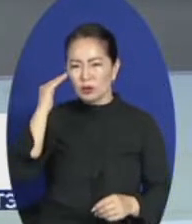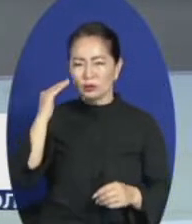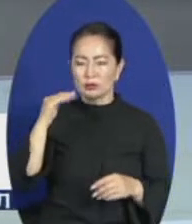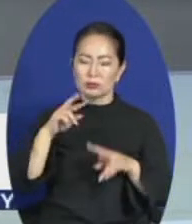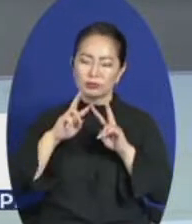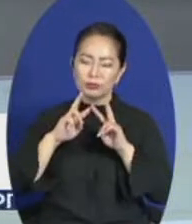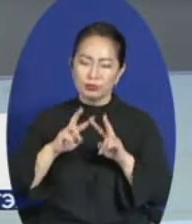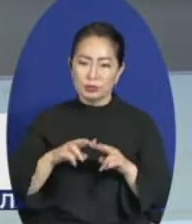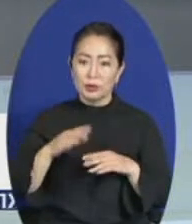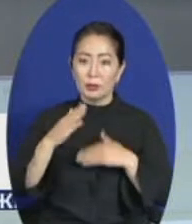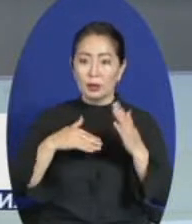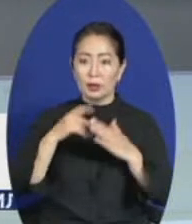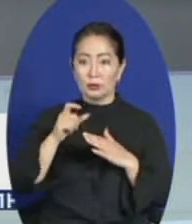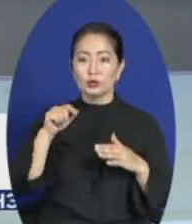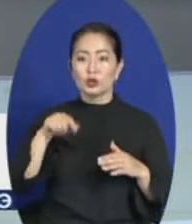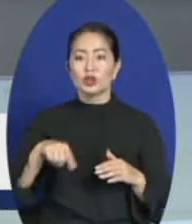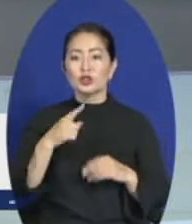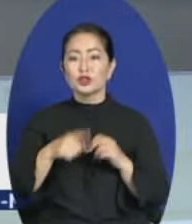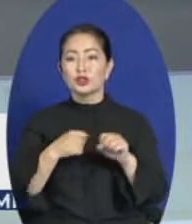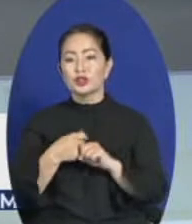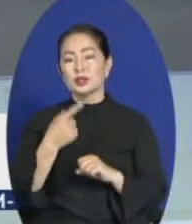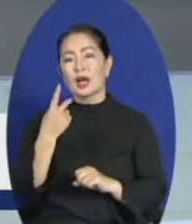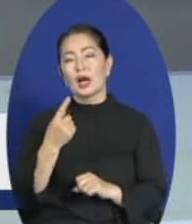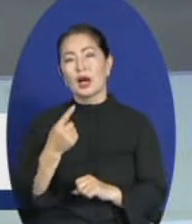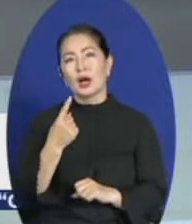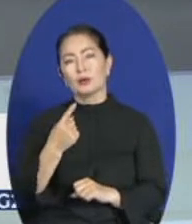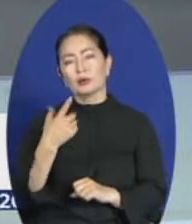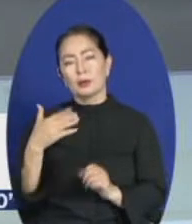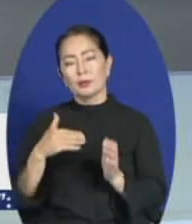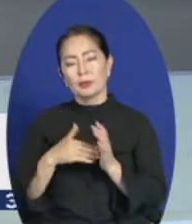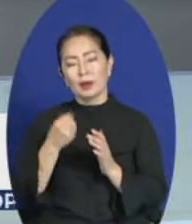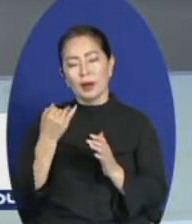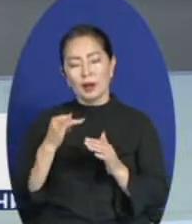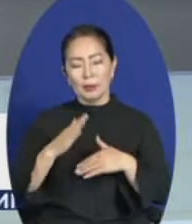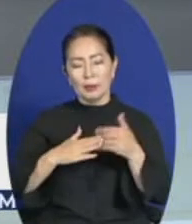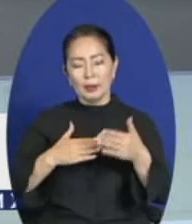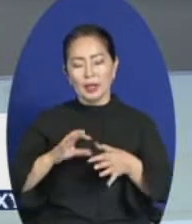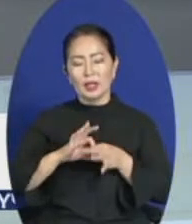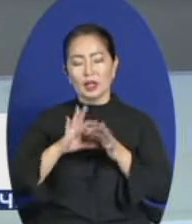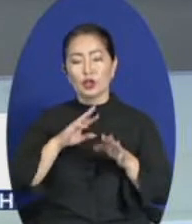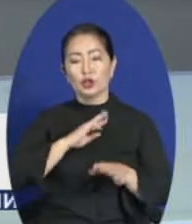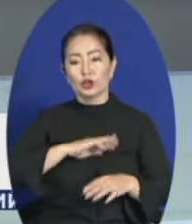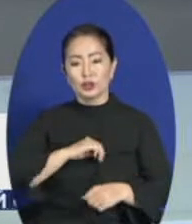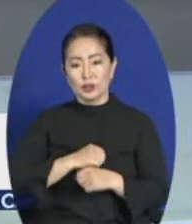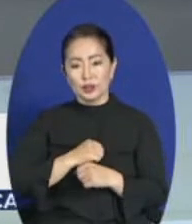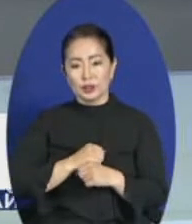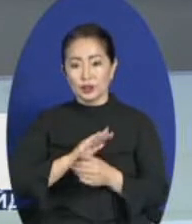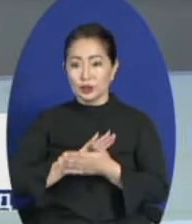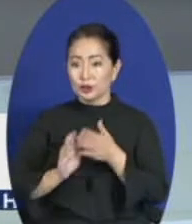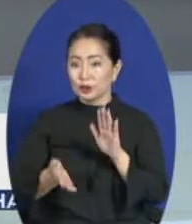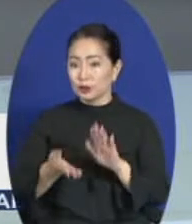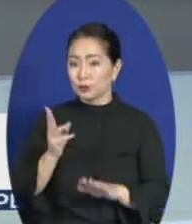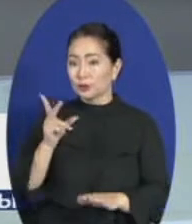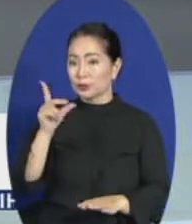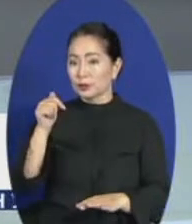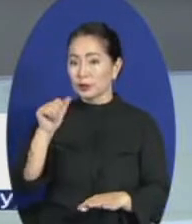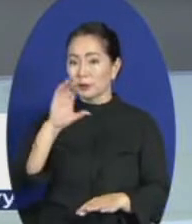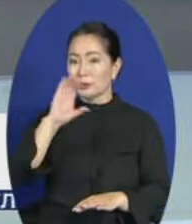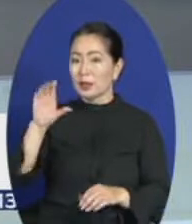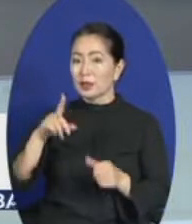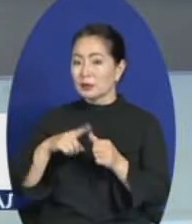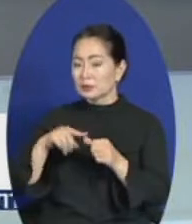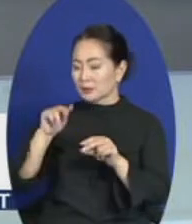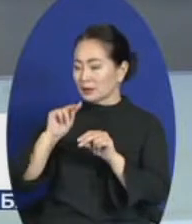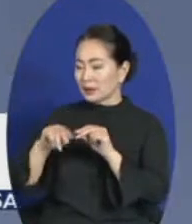байгаа барилгачд энэ жил 15,000 айлын барилга орон сууцыг ажилдад оруулахаар ажиллаж байна. Ойн баярын хүрээнд шилдэг бүтээн байгуулалт болон шилдэг аж ахуй